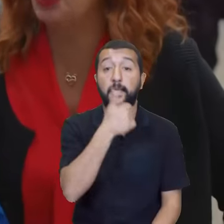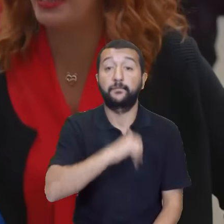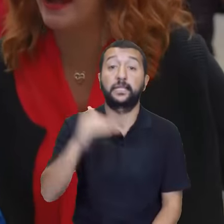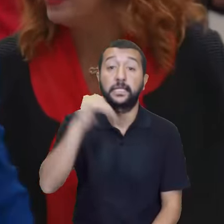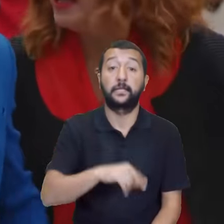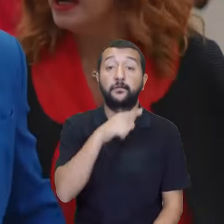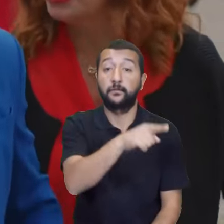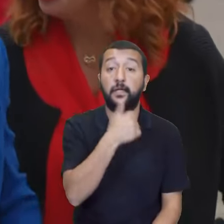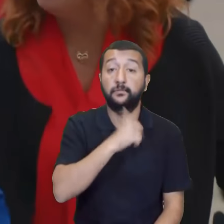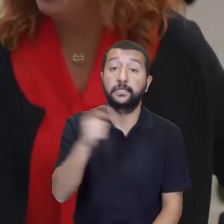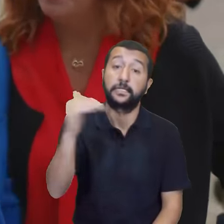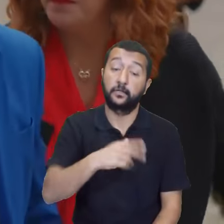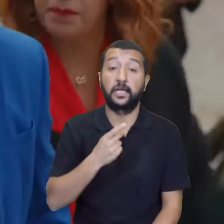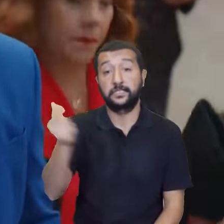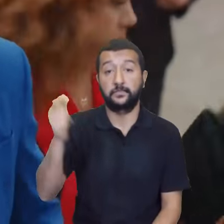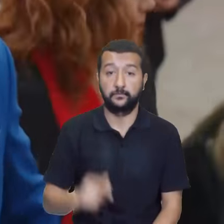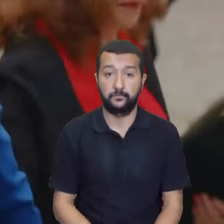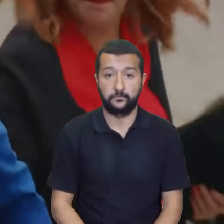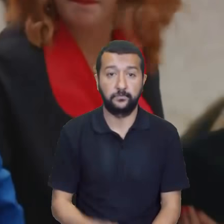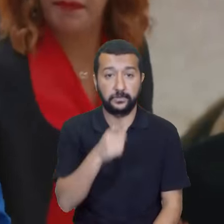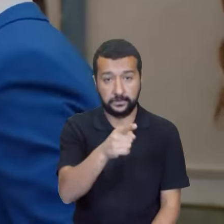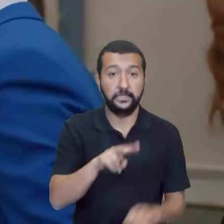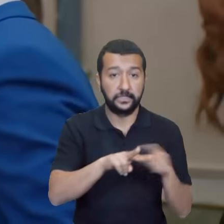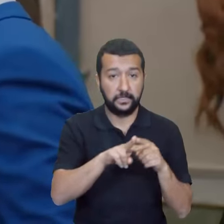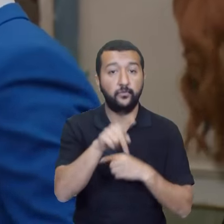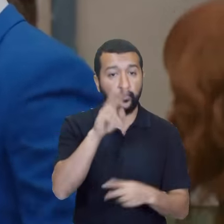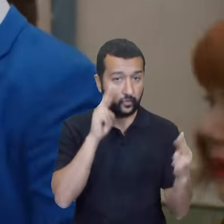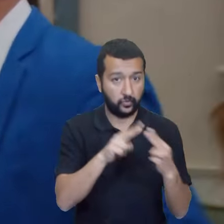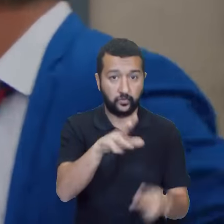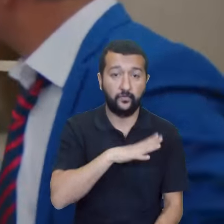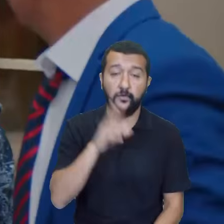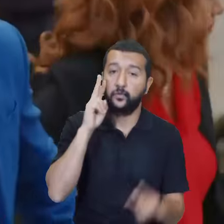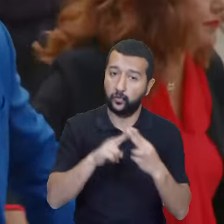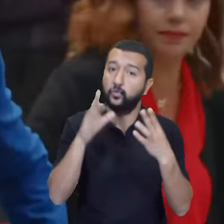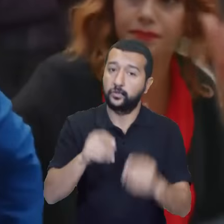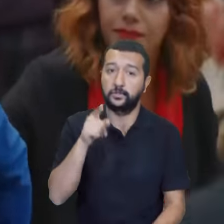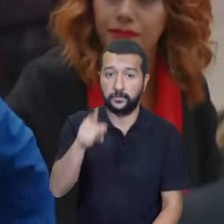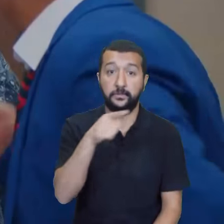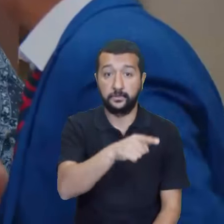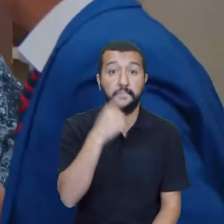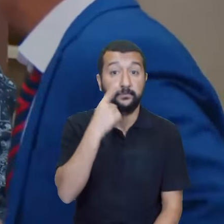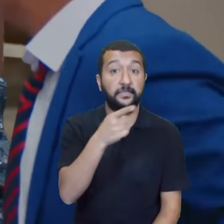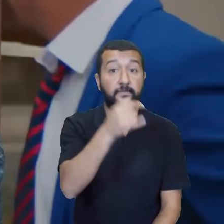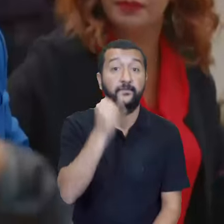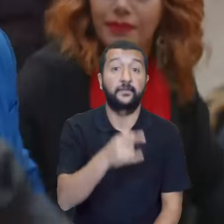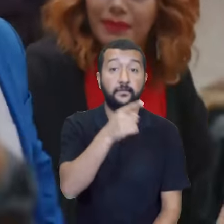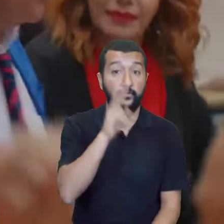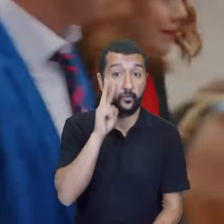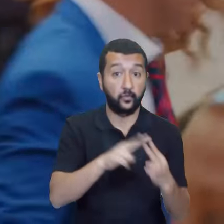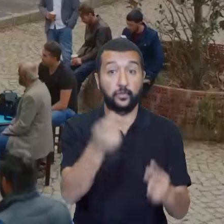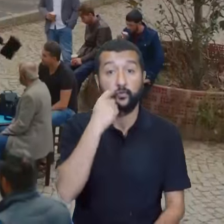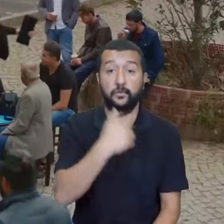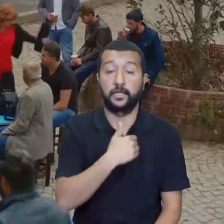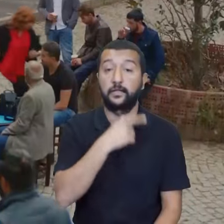Abin geliyor Şener. Kaç oğlum. Yamuk Yadigar, görüşeceğiz seninle sonra. Görüşeceğiz. Ulan çarkına şimdi başlarım, bir de görüşeceğiz